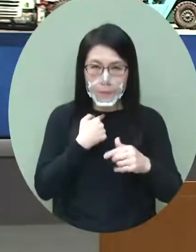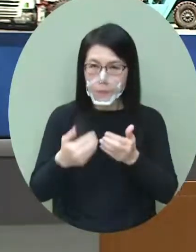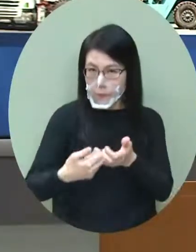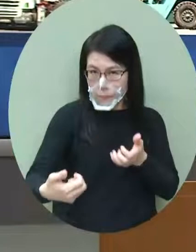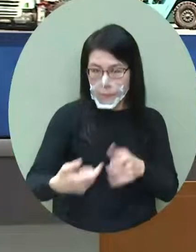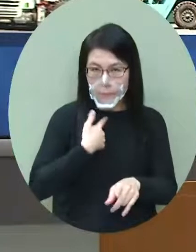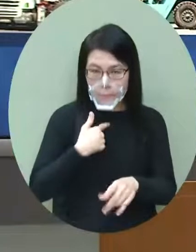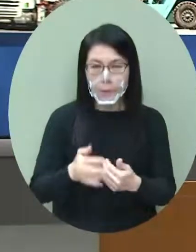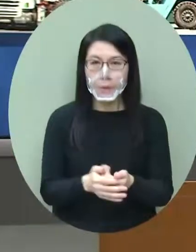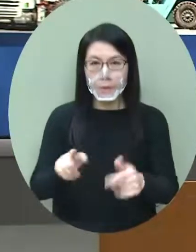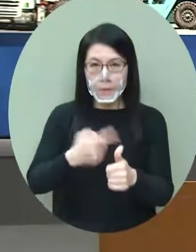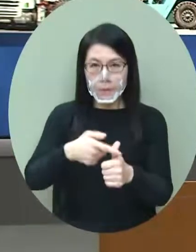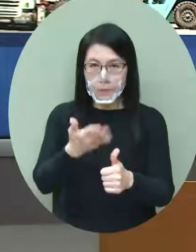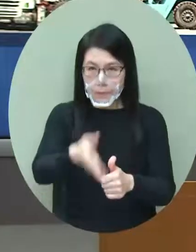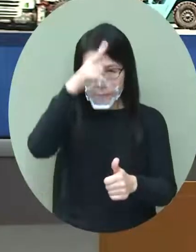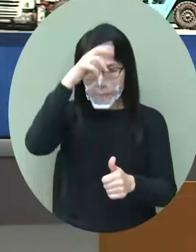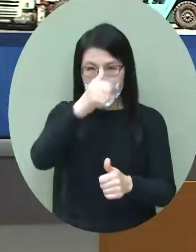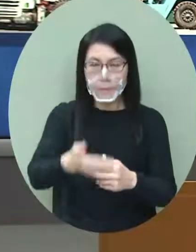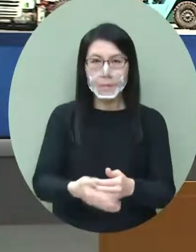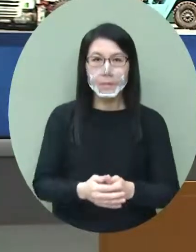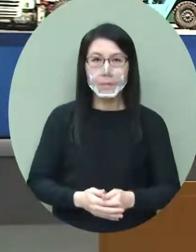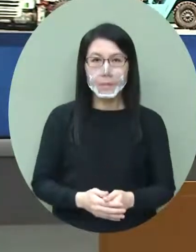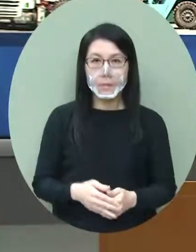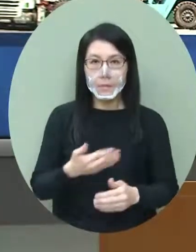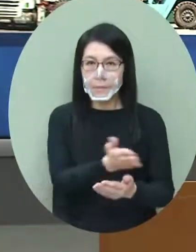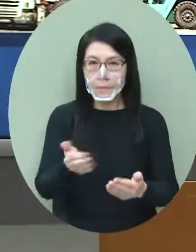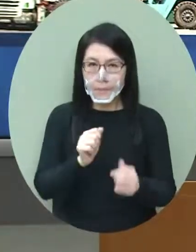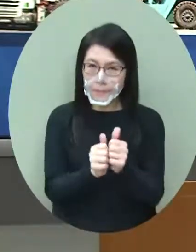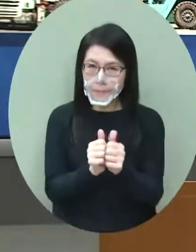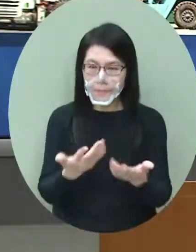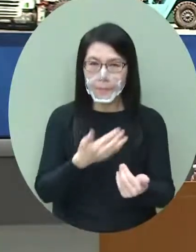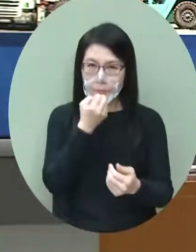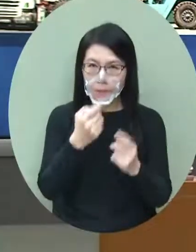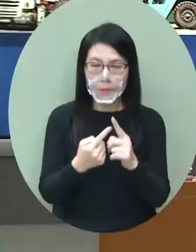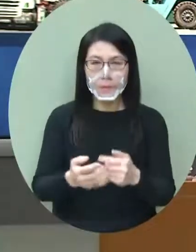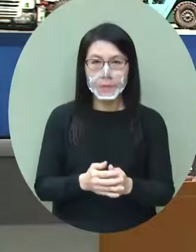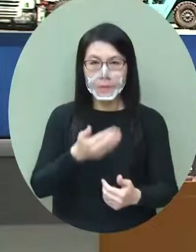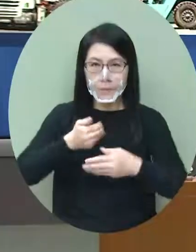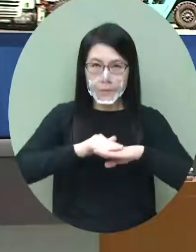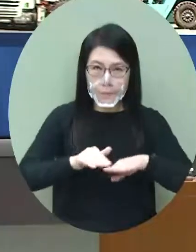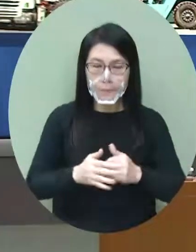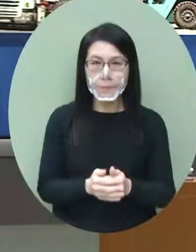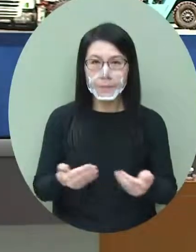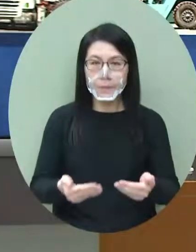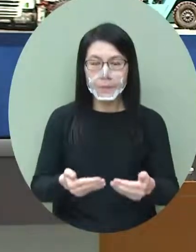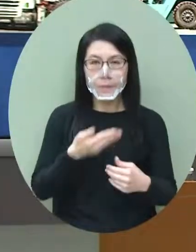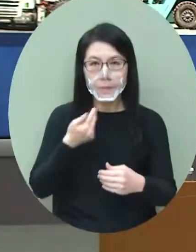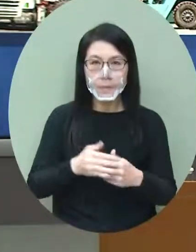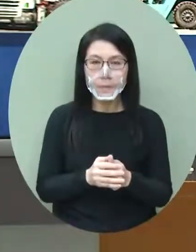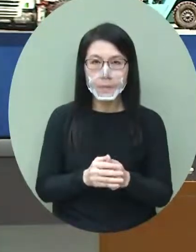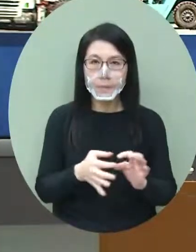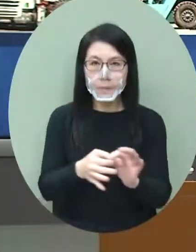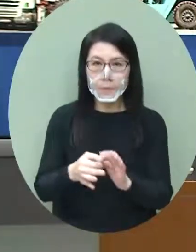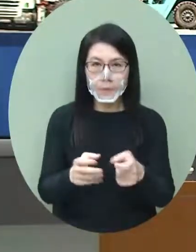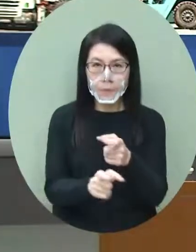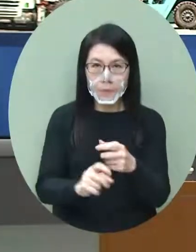上呢，要保持距离，戴好口罩。现在呢，有请行政长官。各位媒体朋友，各位香港市民，早上好。